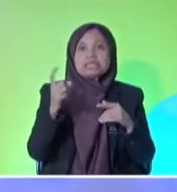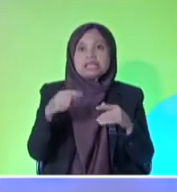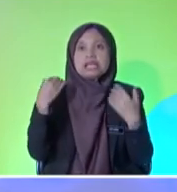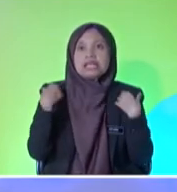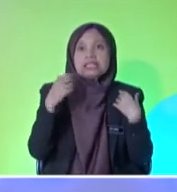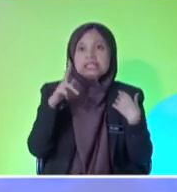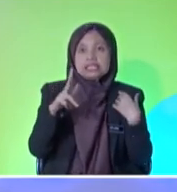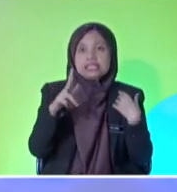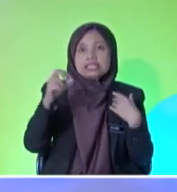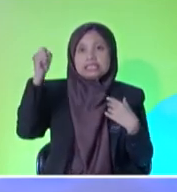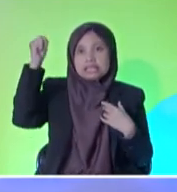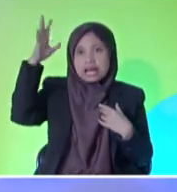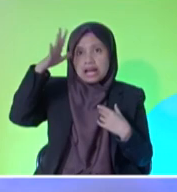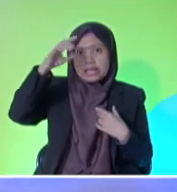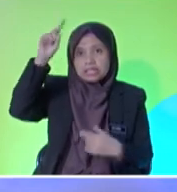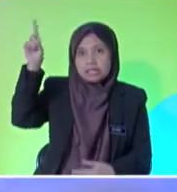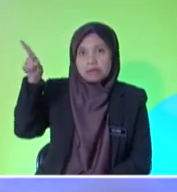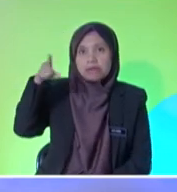kita tahu cahaya matahari